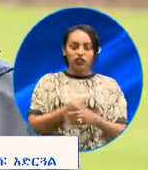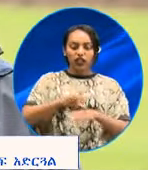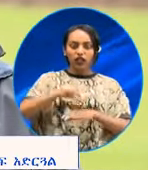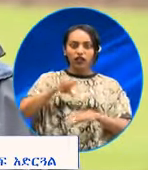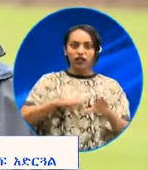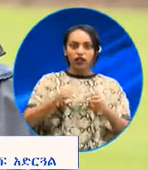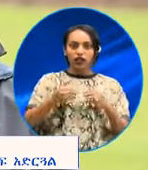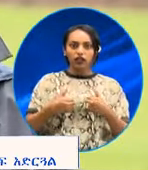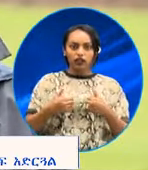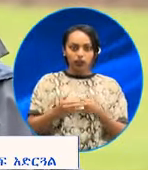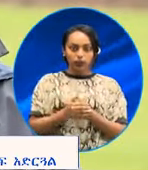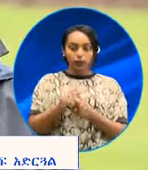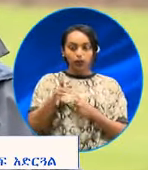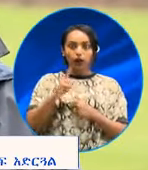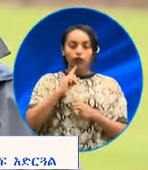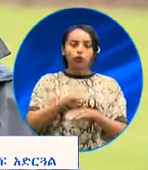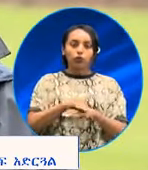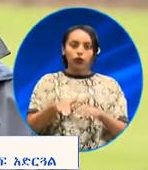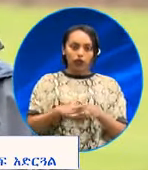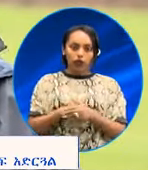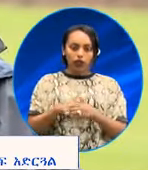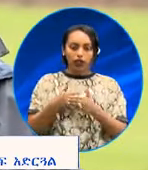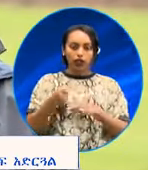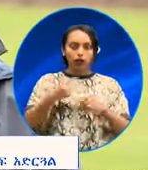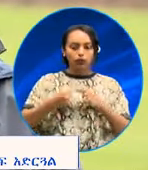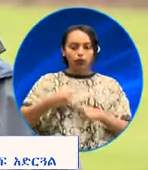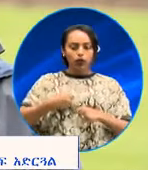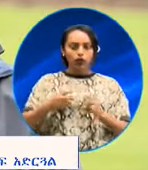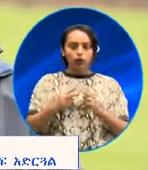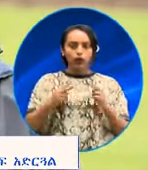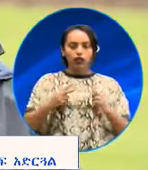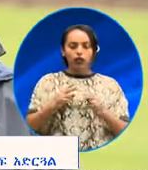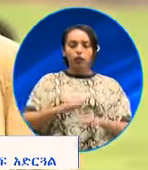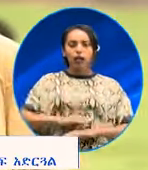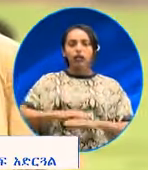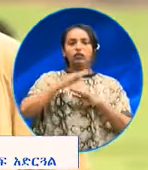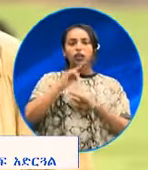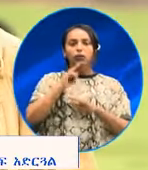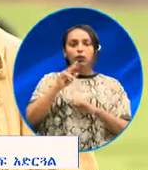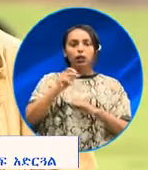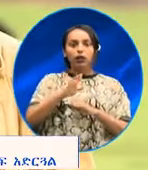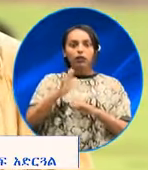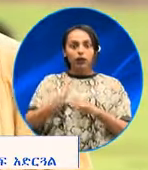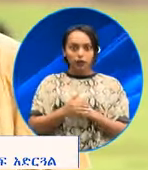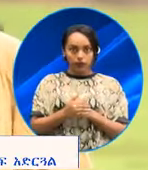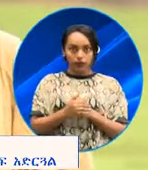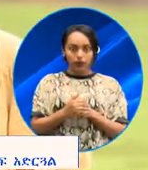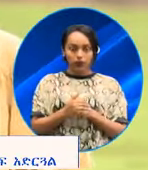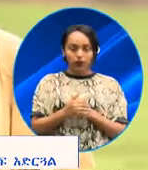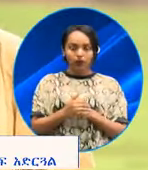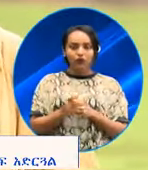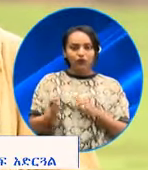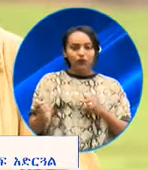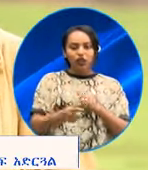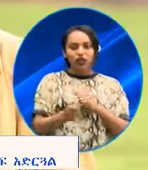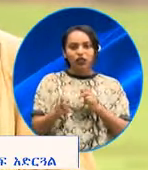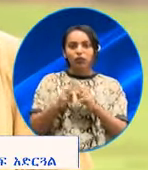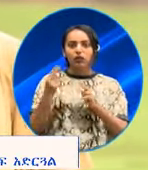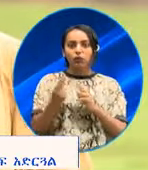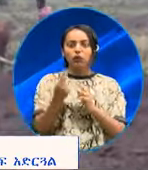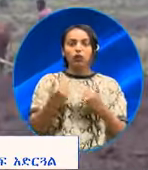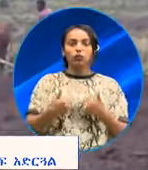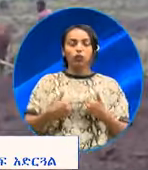ከፍ ያደርግልናል። ያ ነው በቃ የመምጣቱ ለኛ በጣም አድጋቢ ነው። ማዳበሪያ ስንዘራው በጣም